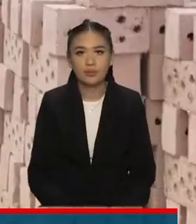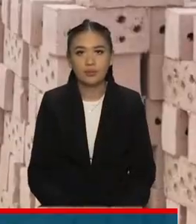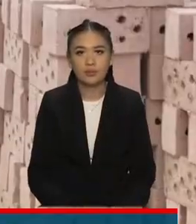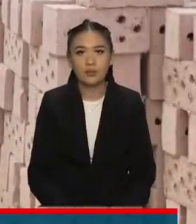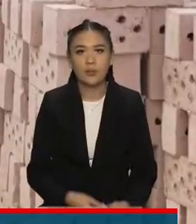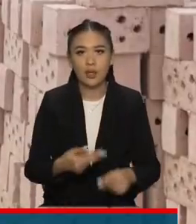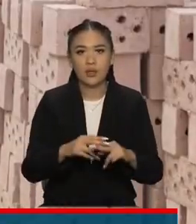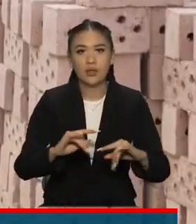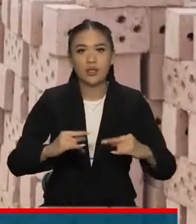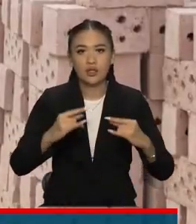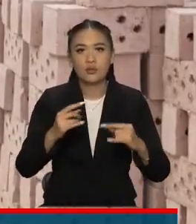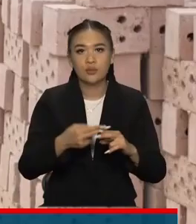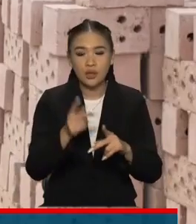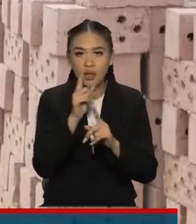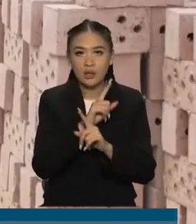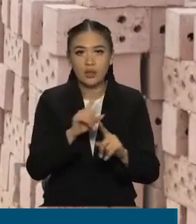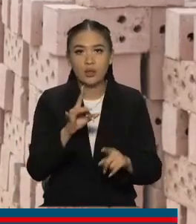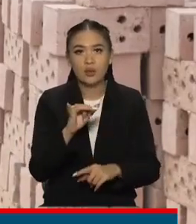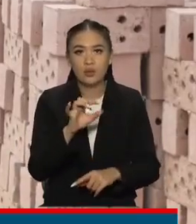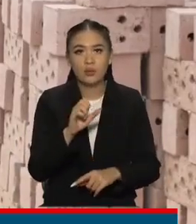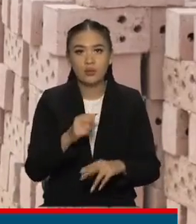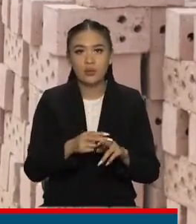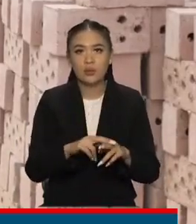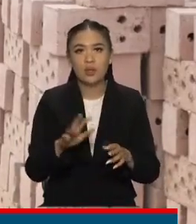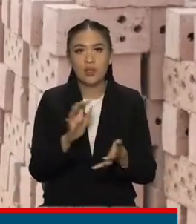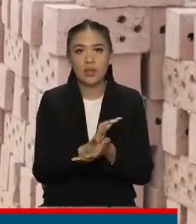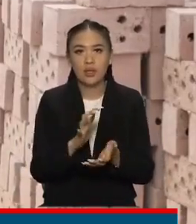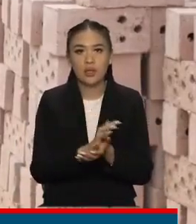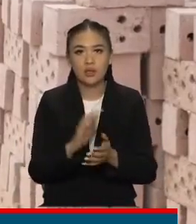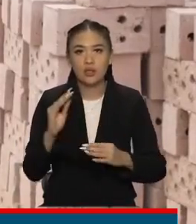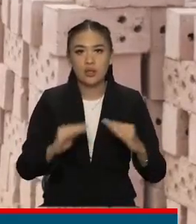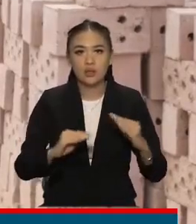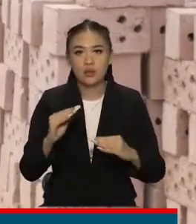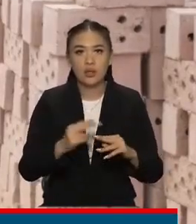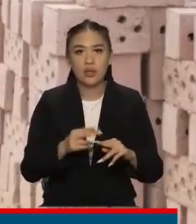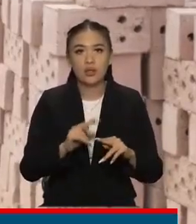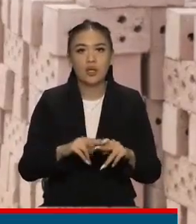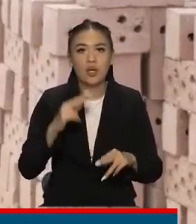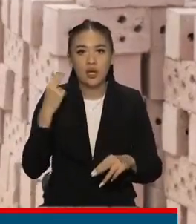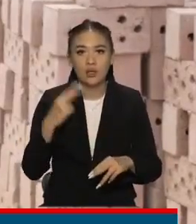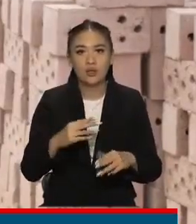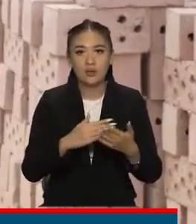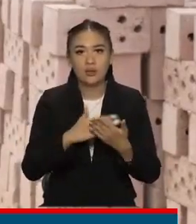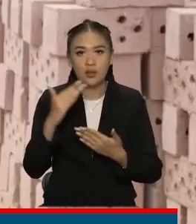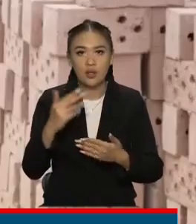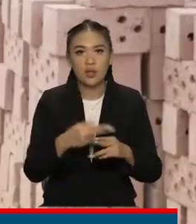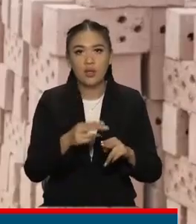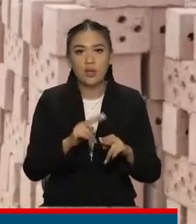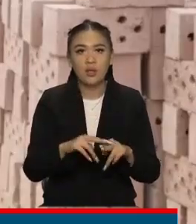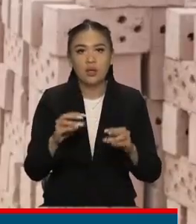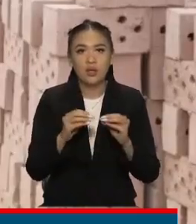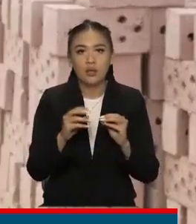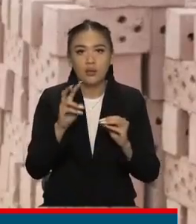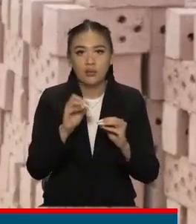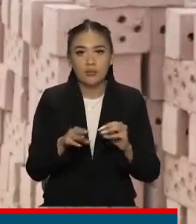Мына кірпіштің ерекшелігі бұл руда араласы балшықтан жасалады. Төзімділігі де сапасы да жоғары. Мамандар алдағы 10